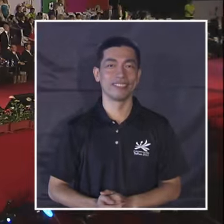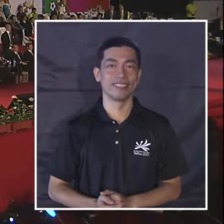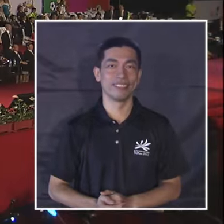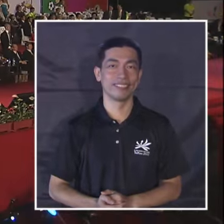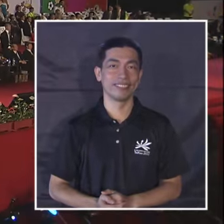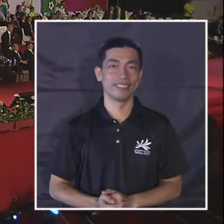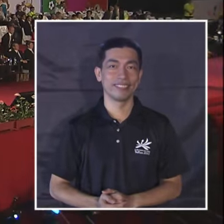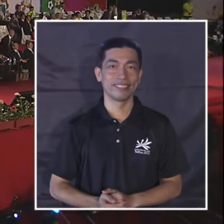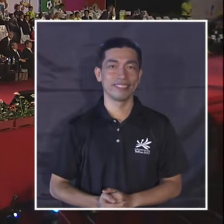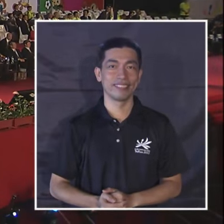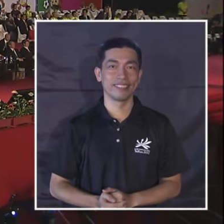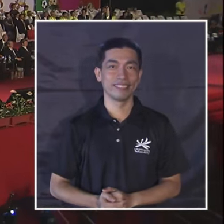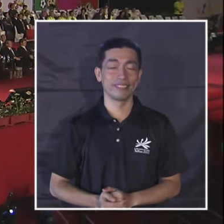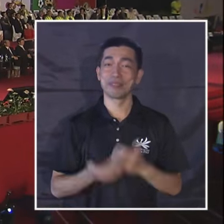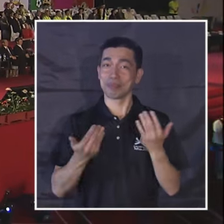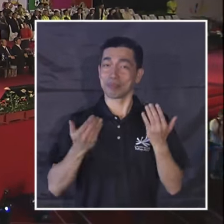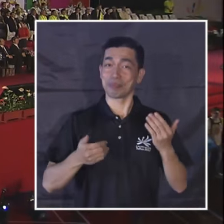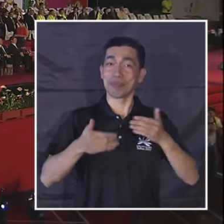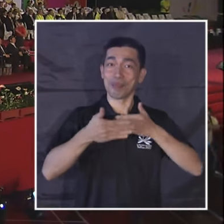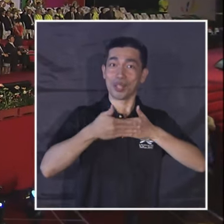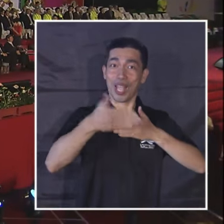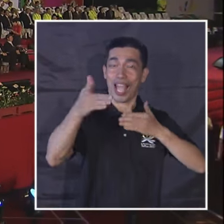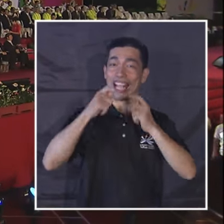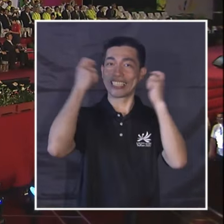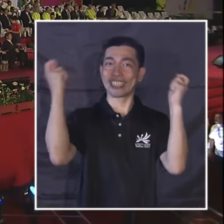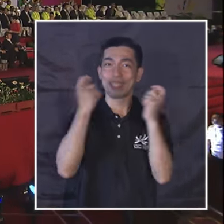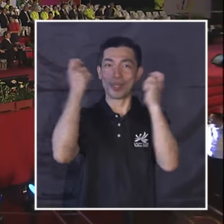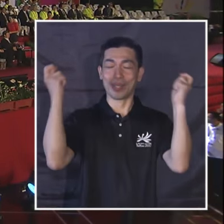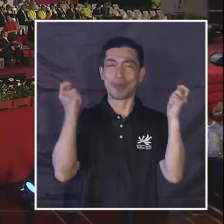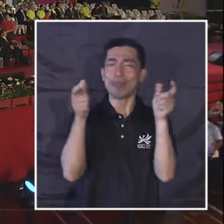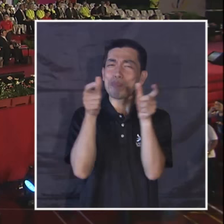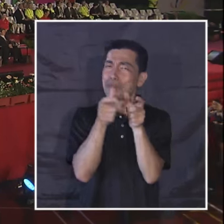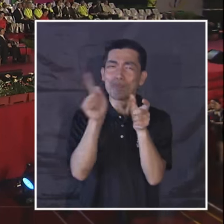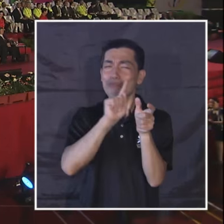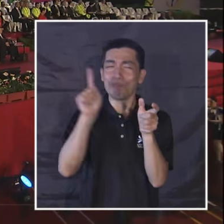场， 让我们的开幕典礼蓬荜生辉。